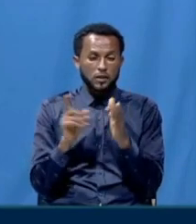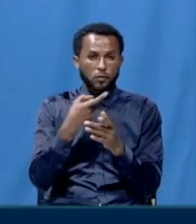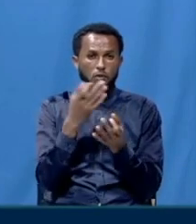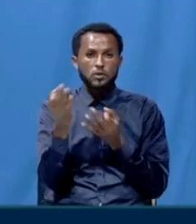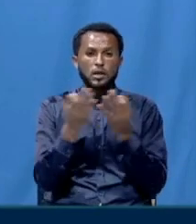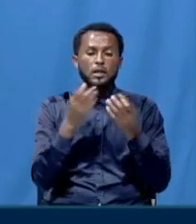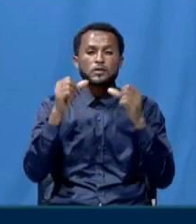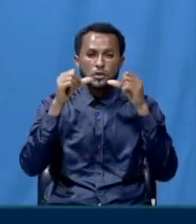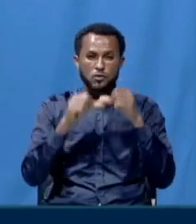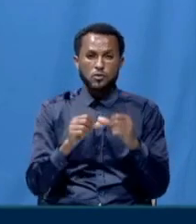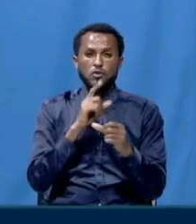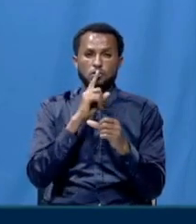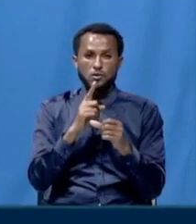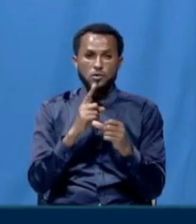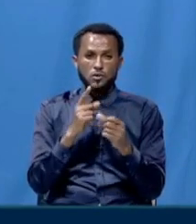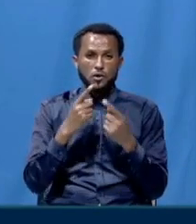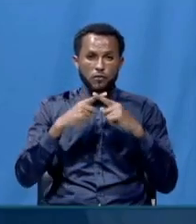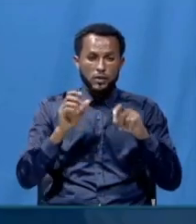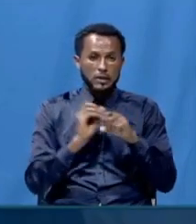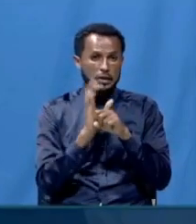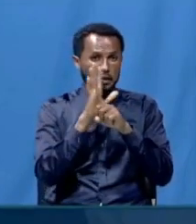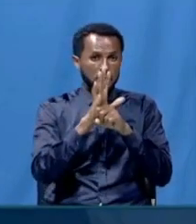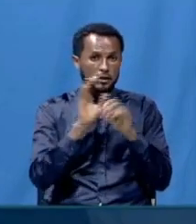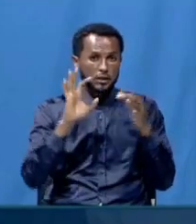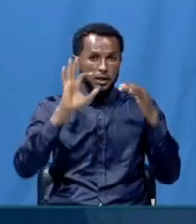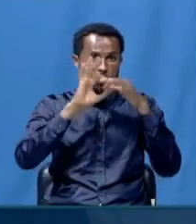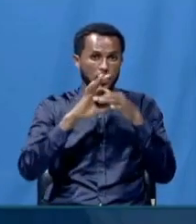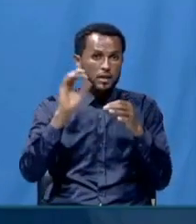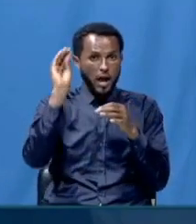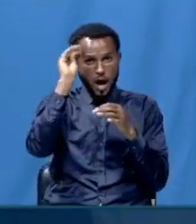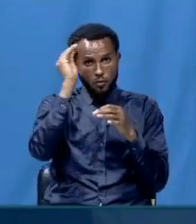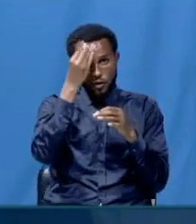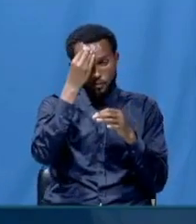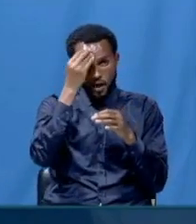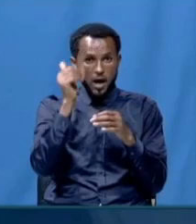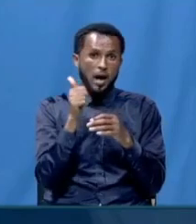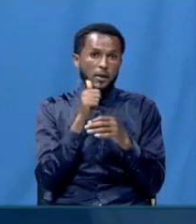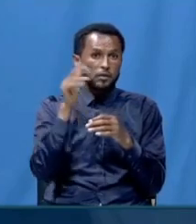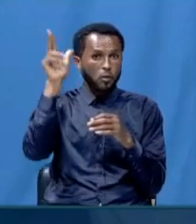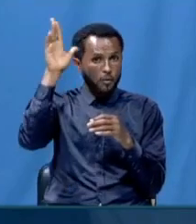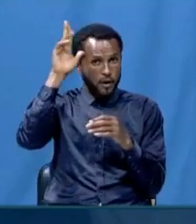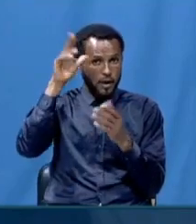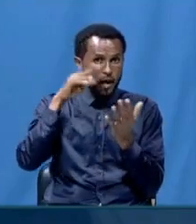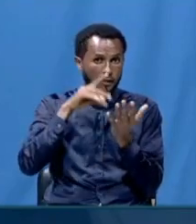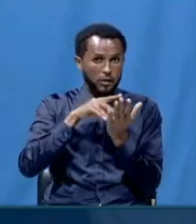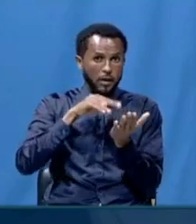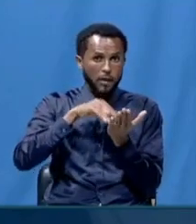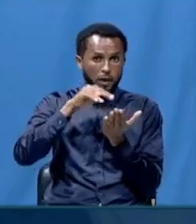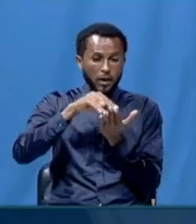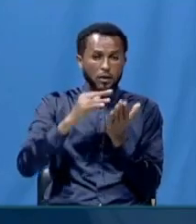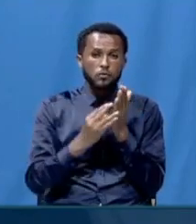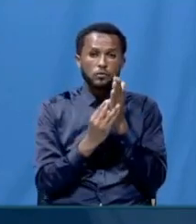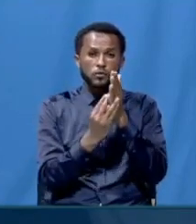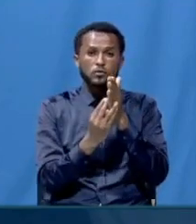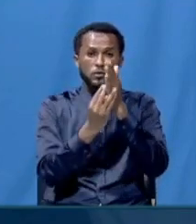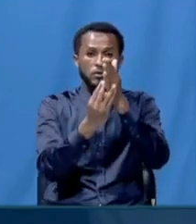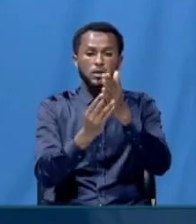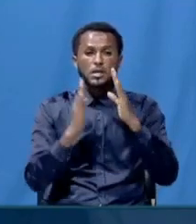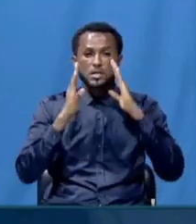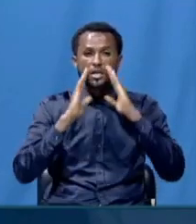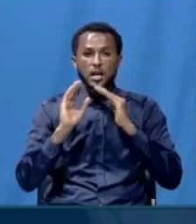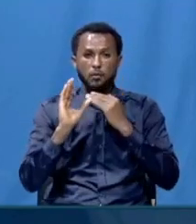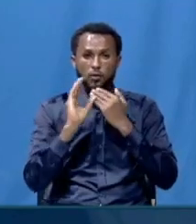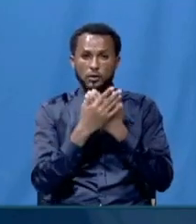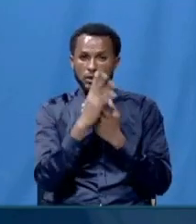ክግለጽ ጸኒሑ እዩ ፍሊቲ ልእኽቲ ሕብረት ኣውሮፓ ብቀርኒ ኣፍሪካ ኣነት ወበር ናብ ከተማ መቐለ ኣብ ዝገብሮ ጉዕዞ ንዘተ ሰላም ዝሕግዙ